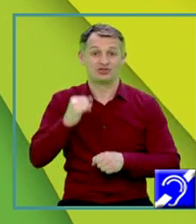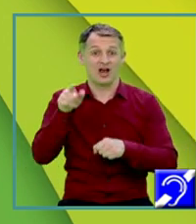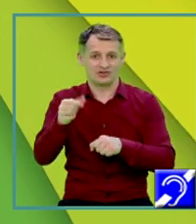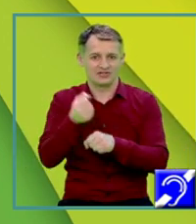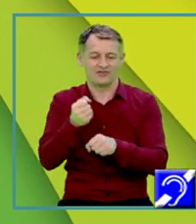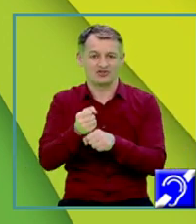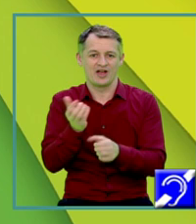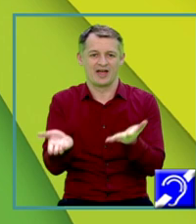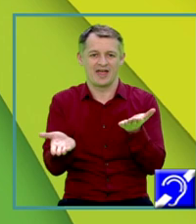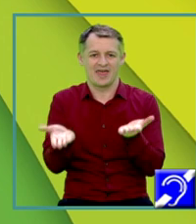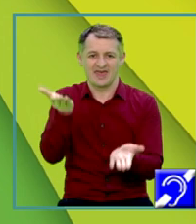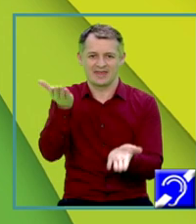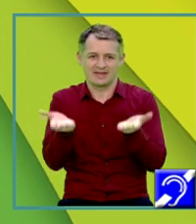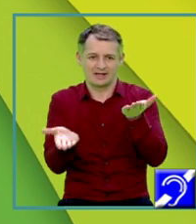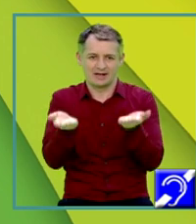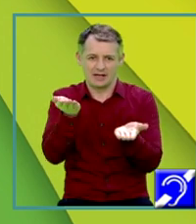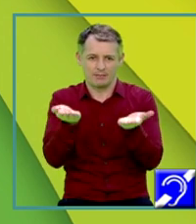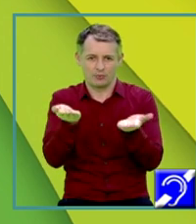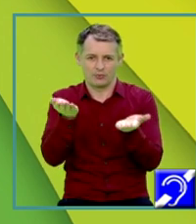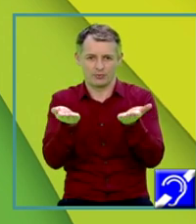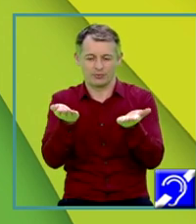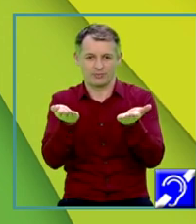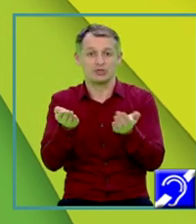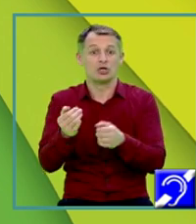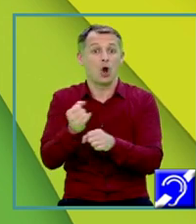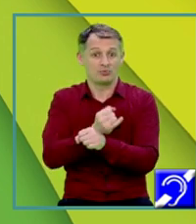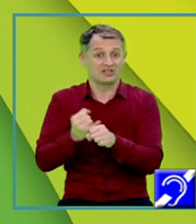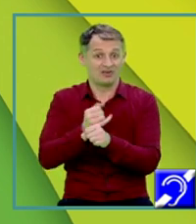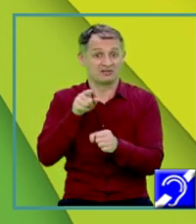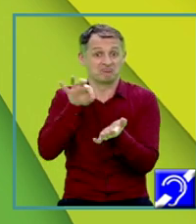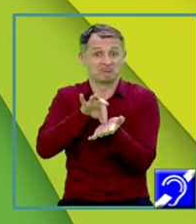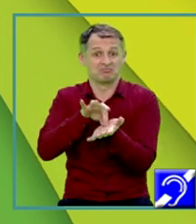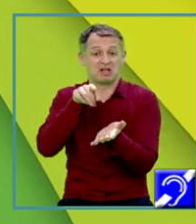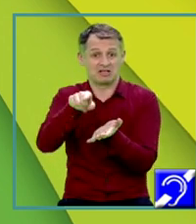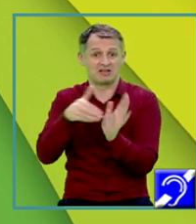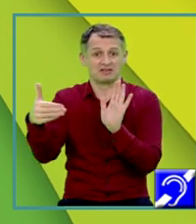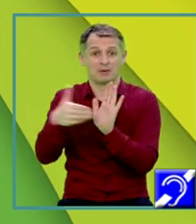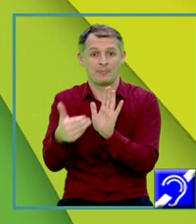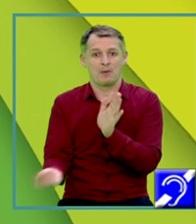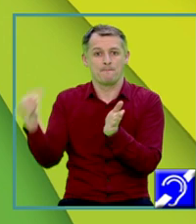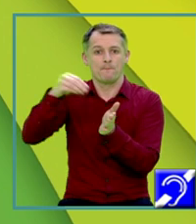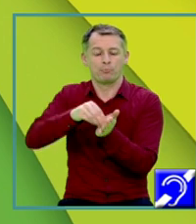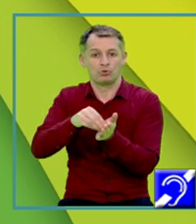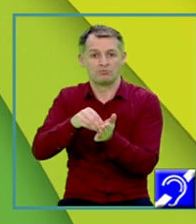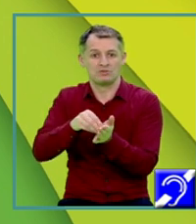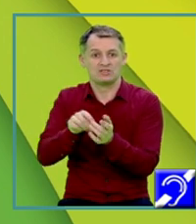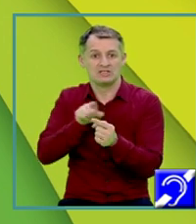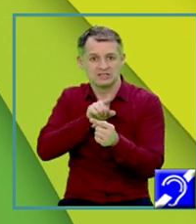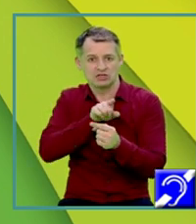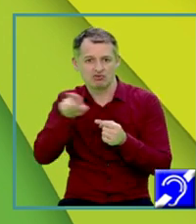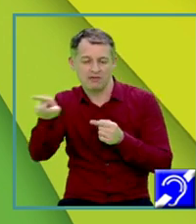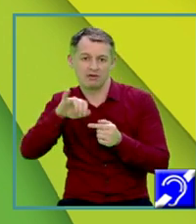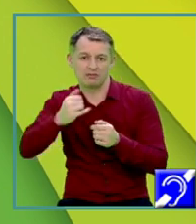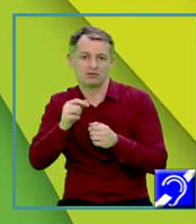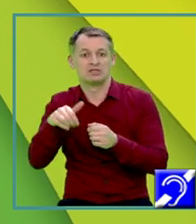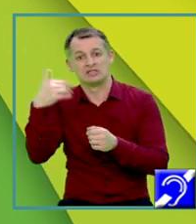formează un echilibru. Vă rog să observați că de data aceasta trebuie să punem săgeată și spre stânga și spre